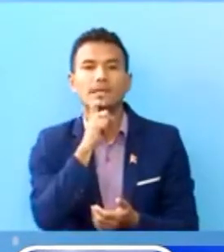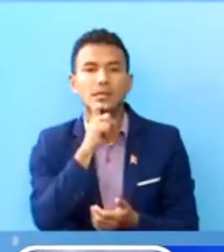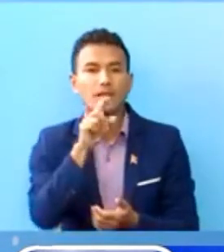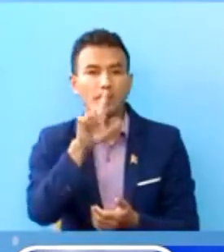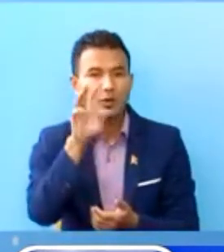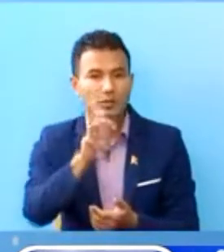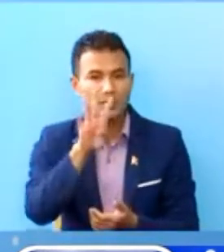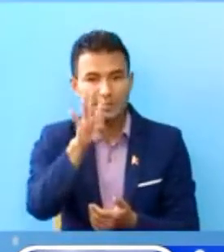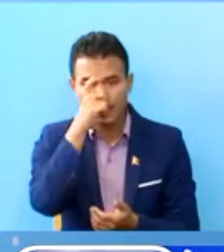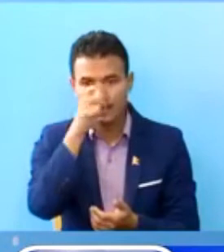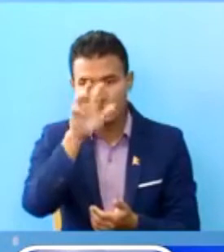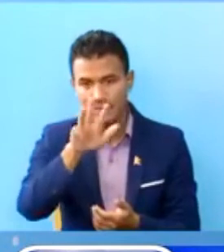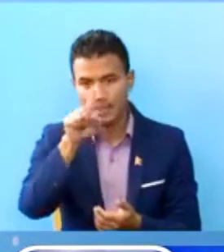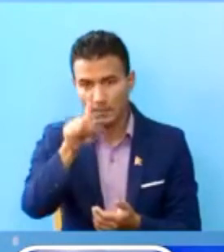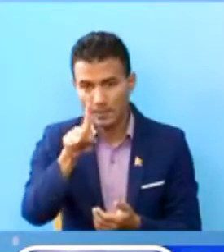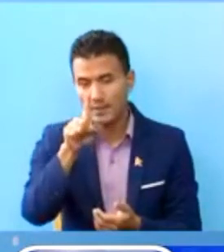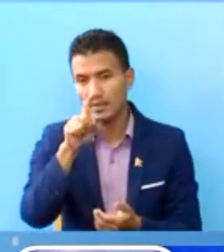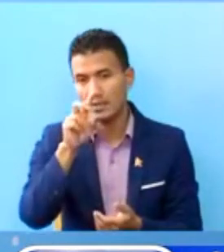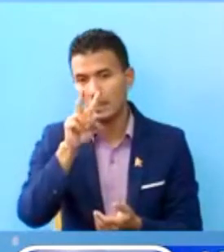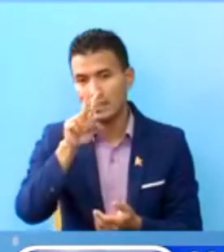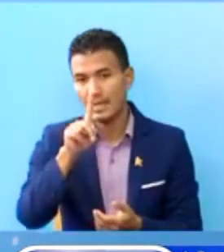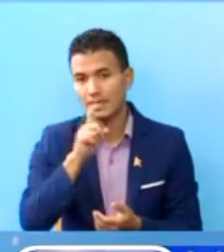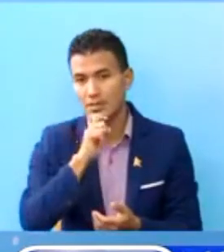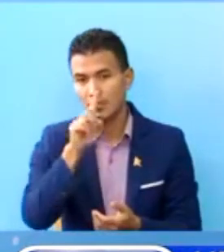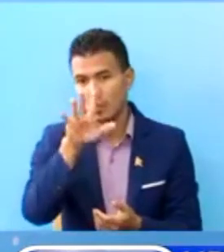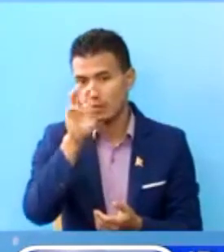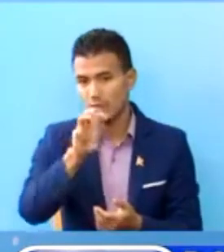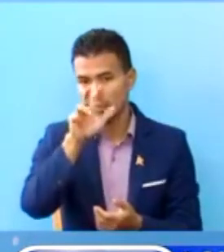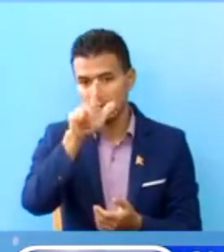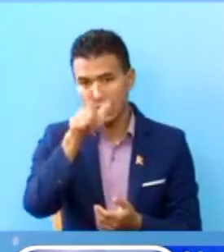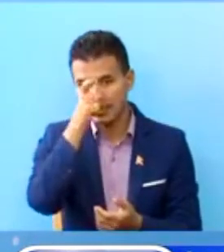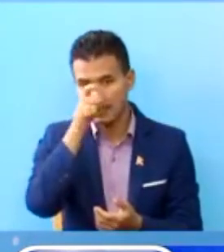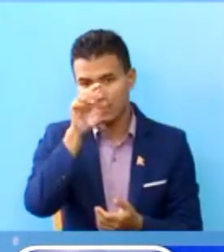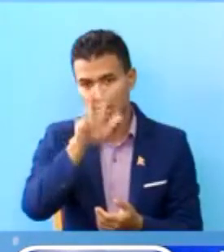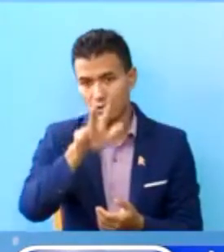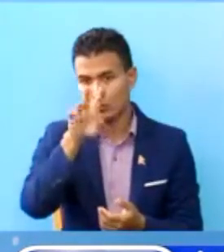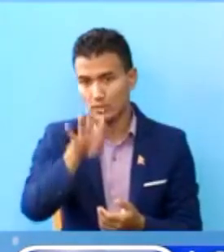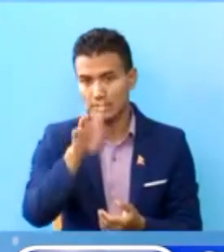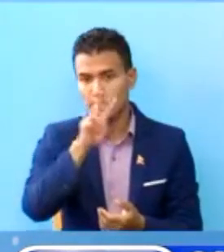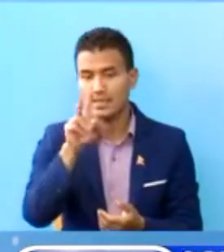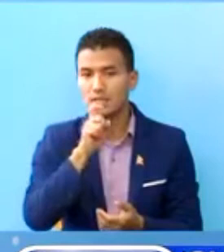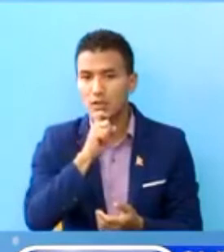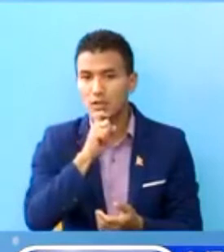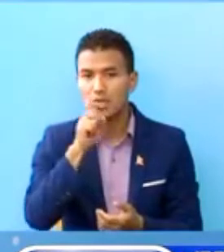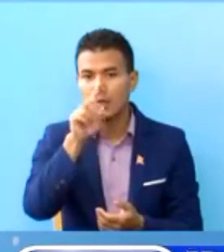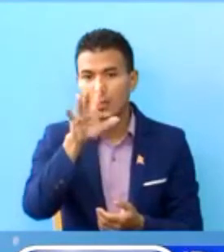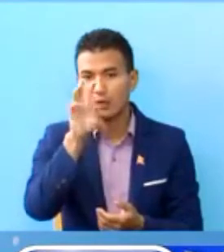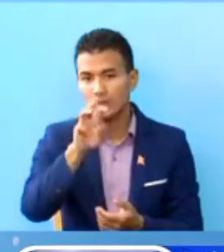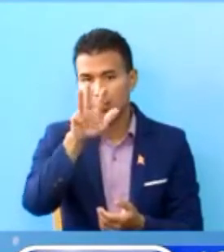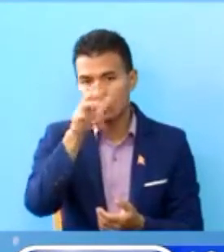टोटल 15,491, 21 गते 15,784, 22 गते सम्म